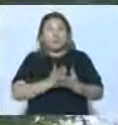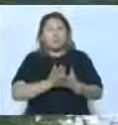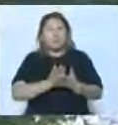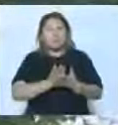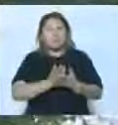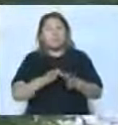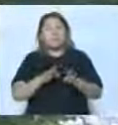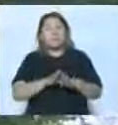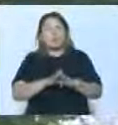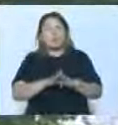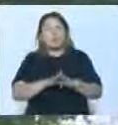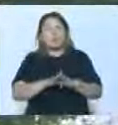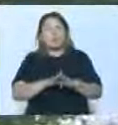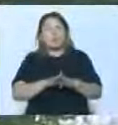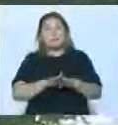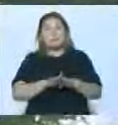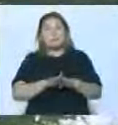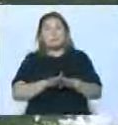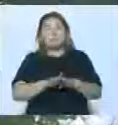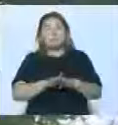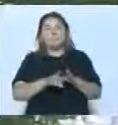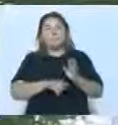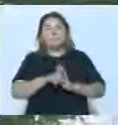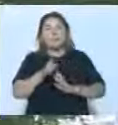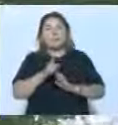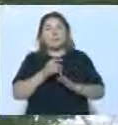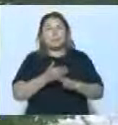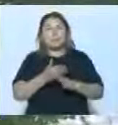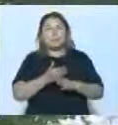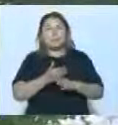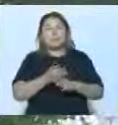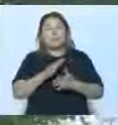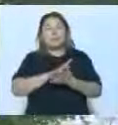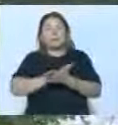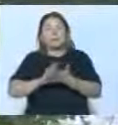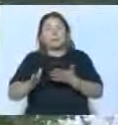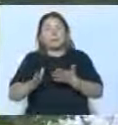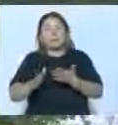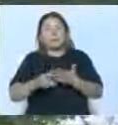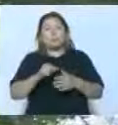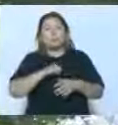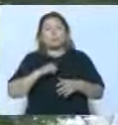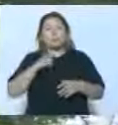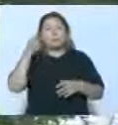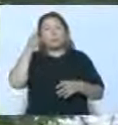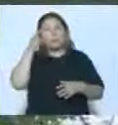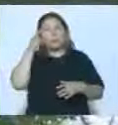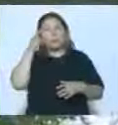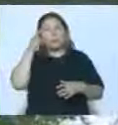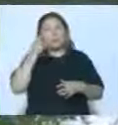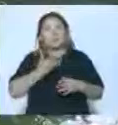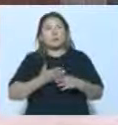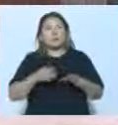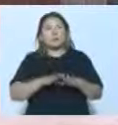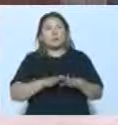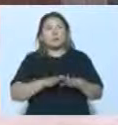тазалықтың. Сол үшін сол өсіріп алу өтіп, баста өз келгенде осы мінерде бір тал зат жоқ еді, өзіміз ойластырып істеген заттарымыз ғой сол